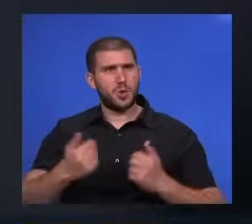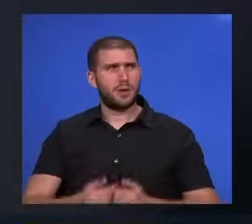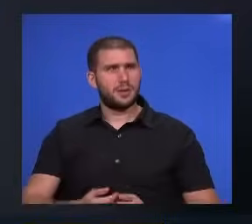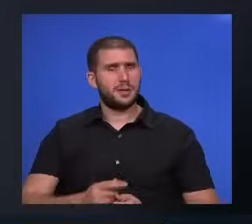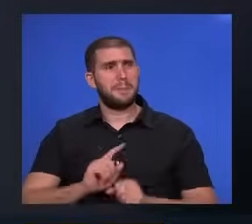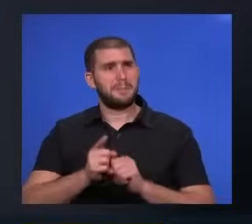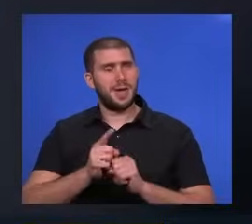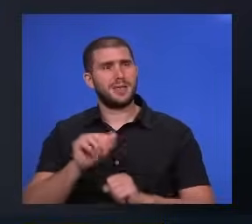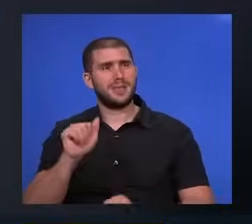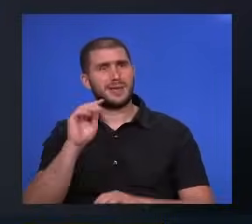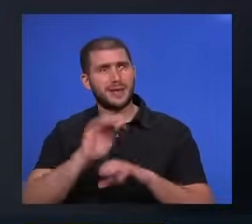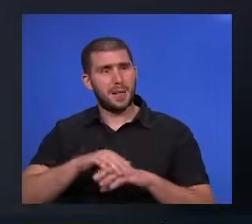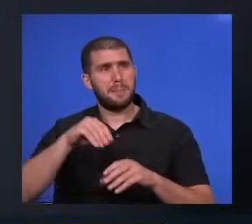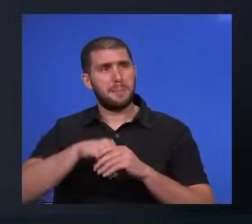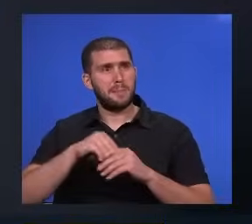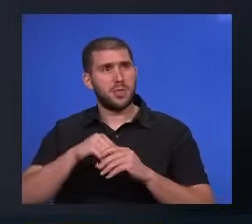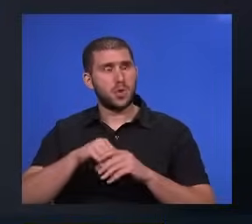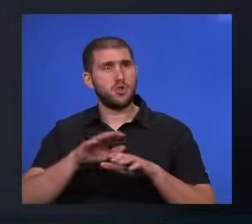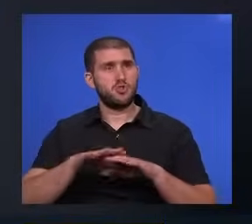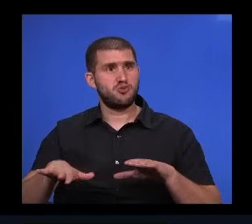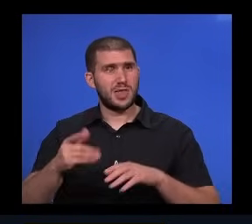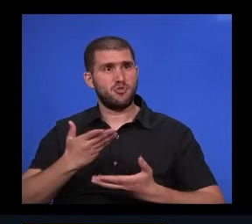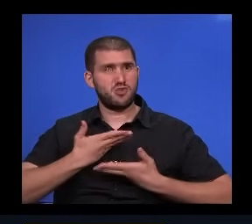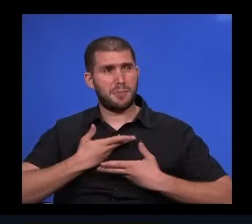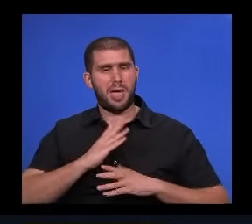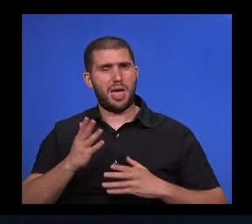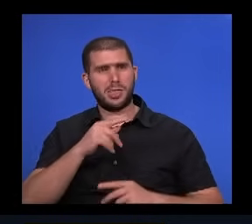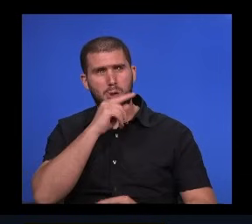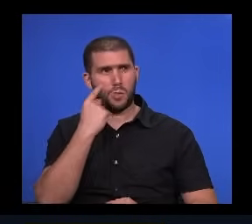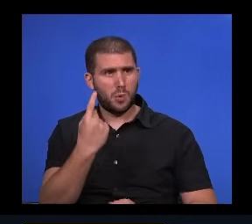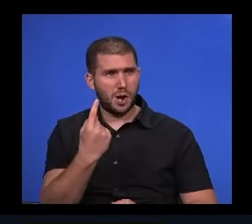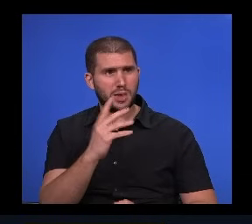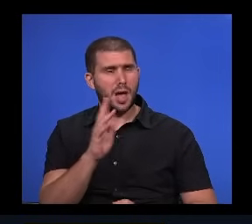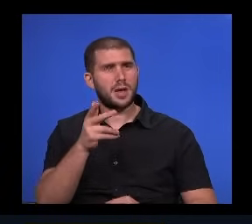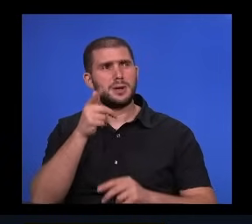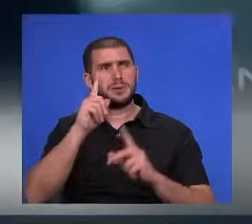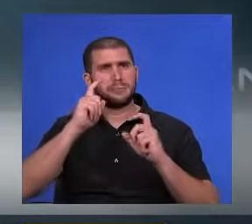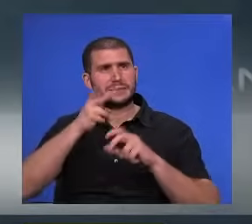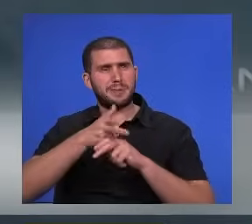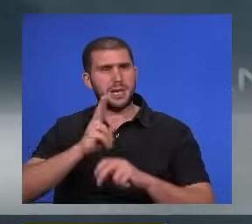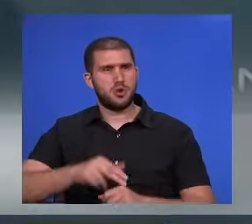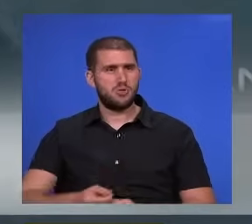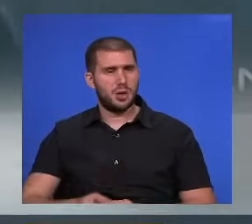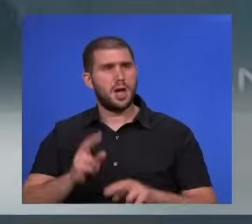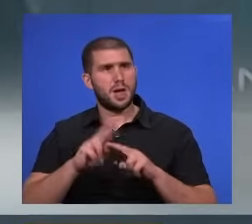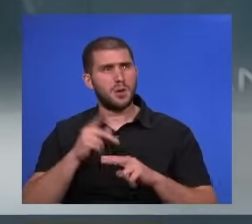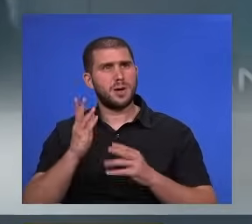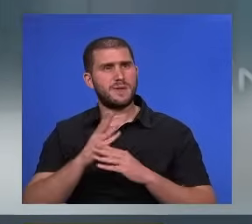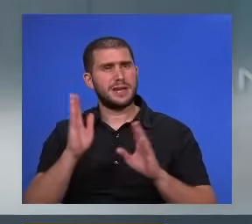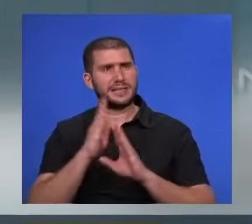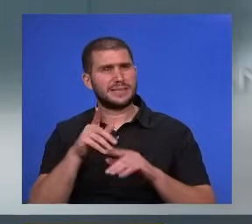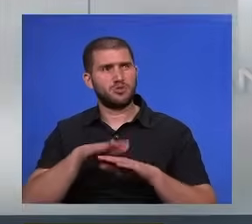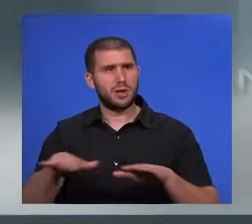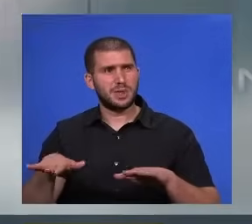מיד אמונה יגלה שבתוך השטיח החליפי שקיבל לא מוסלק קוקאין, אלא מצלמה. אחר כך הוא יסתיר את השטיח